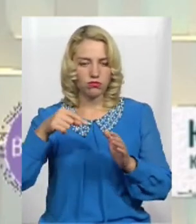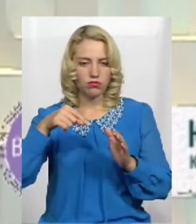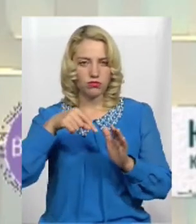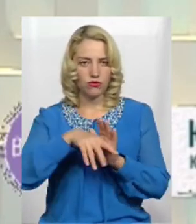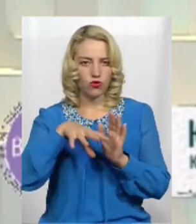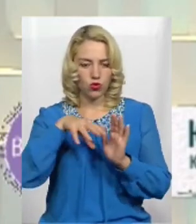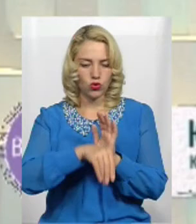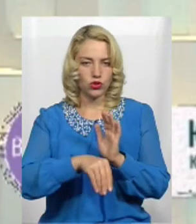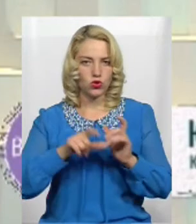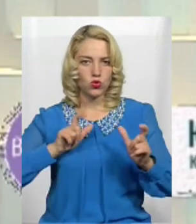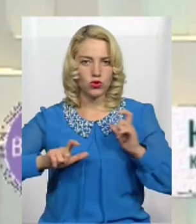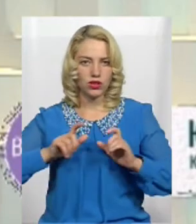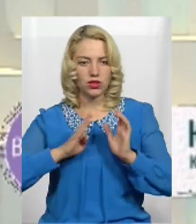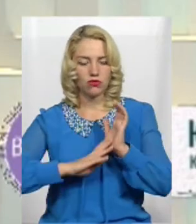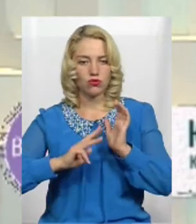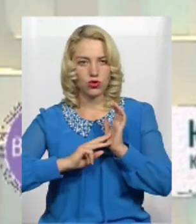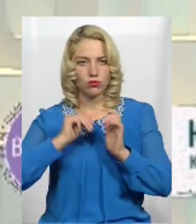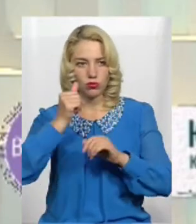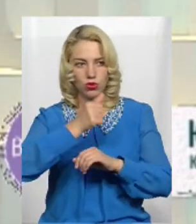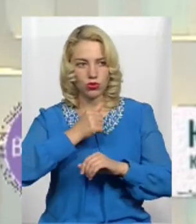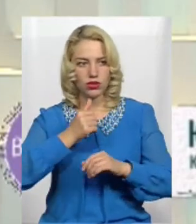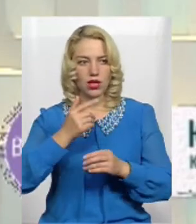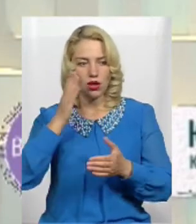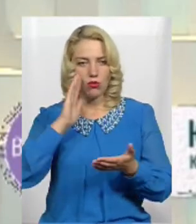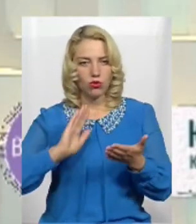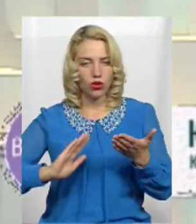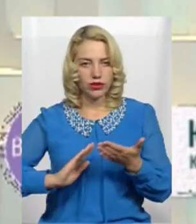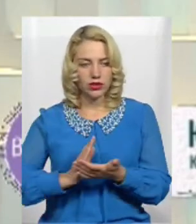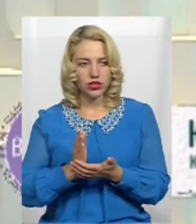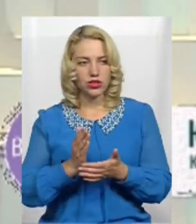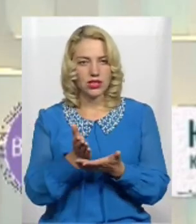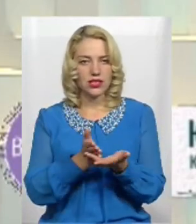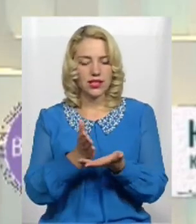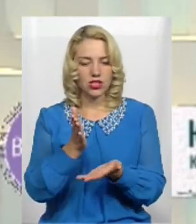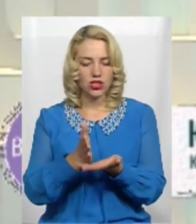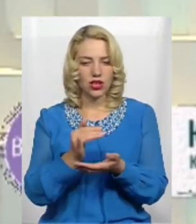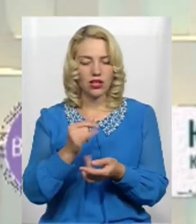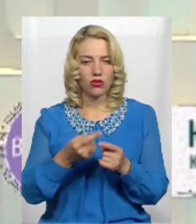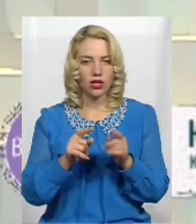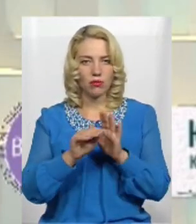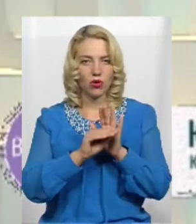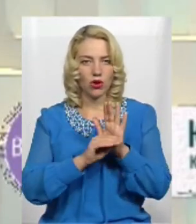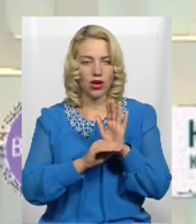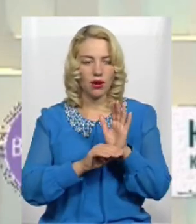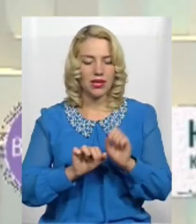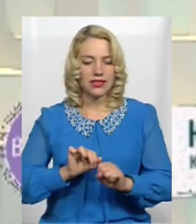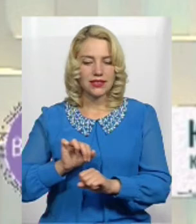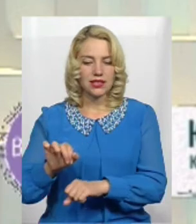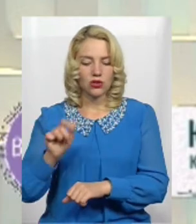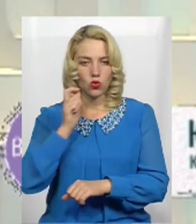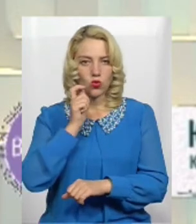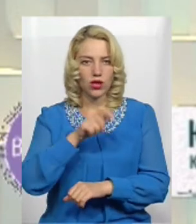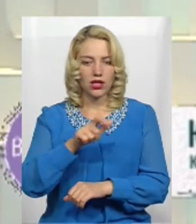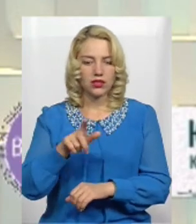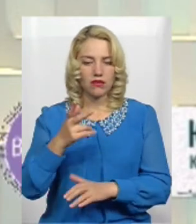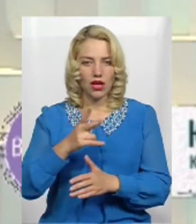в 98-му році. Тобто є певний політичний стаж. І от та програма, програма захисту українців,